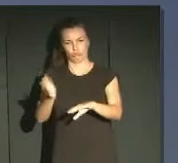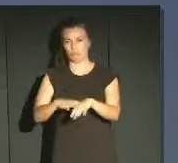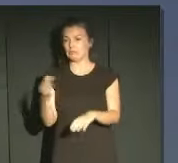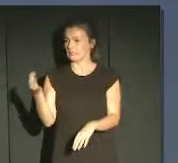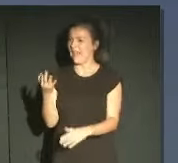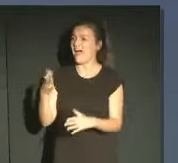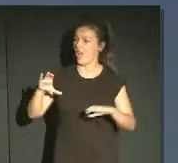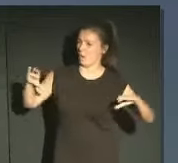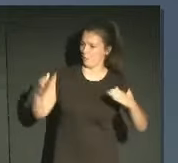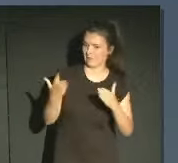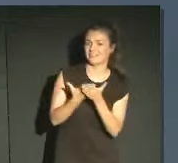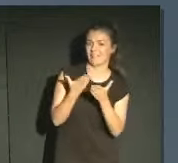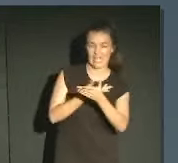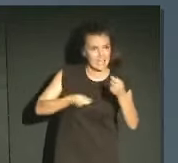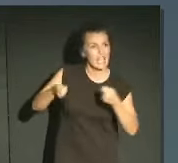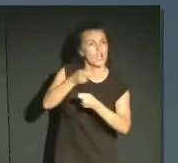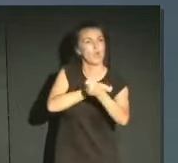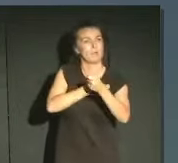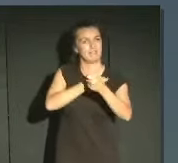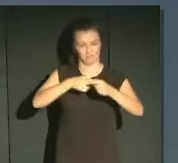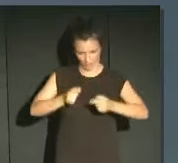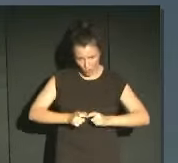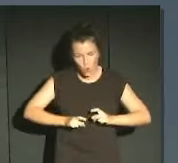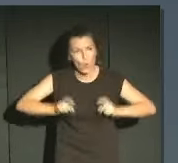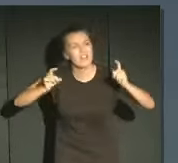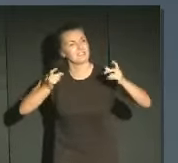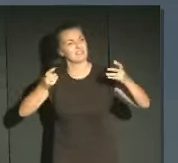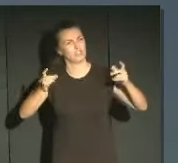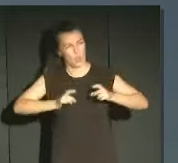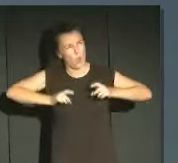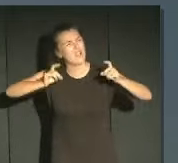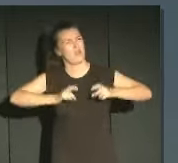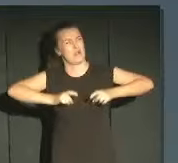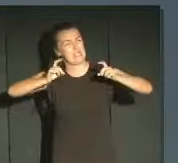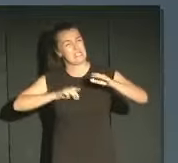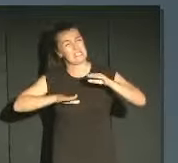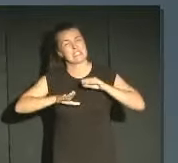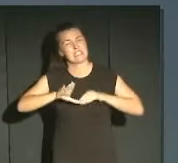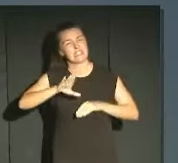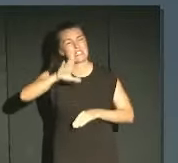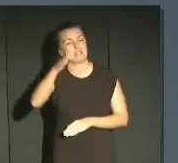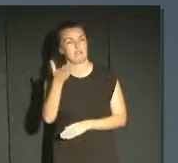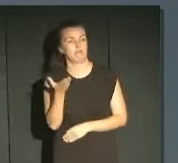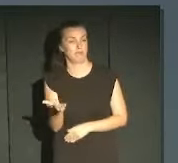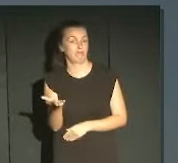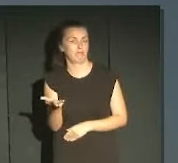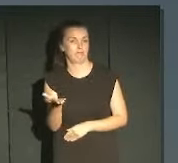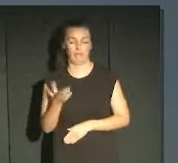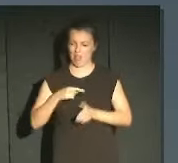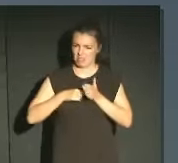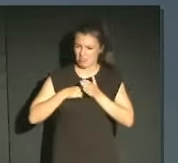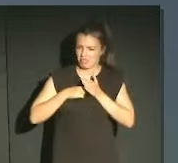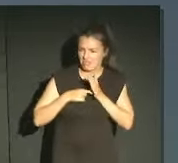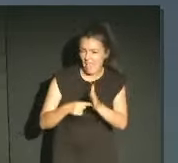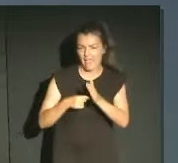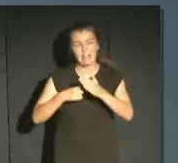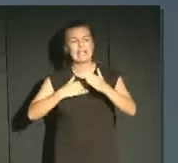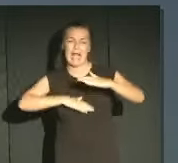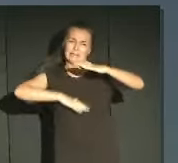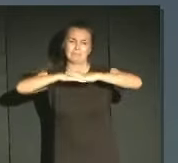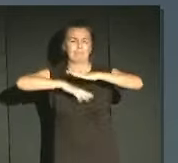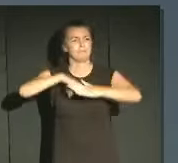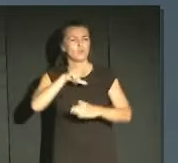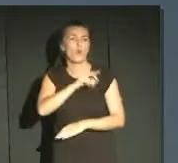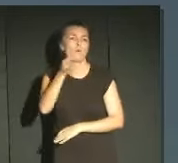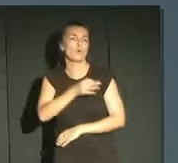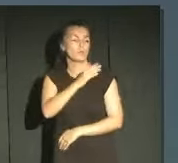l'économie que c'est la croissance croissance croissance croissance endettement il faut pas dépasser 3